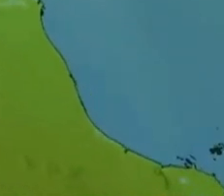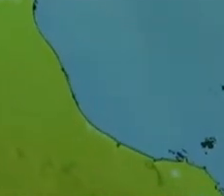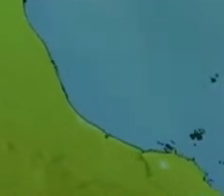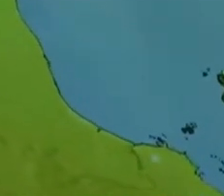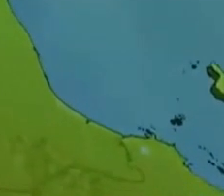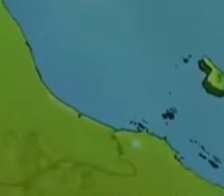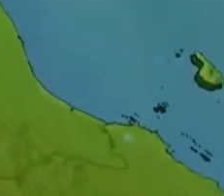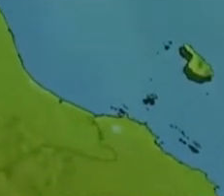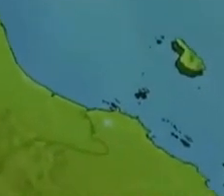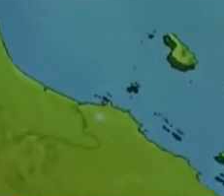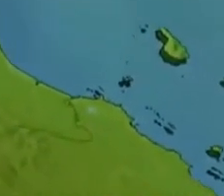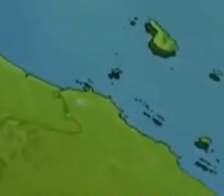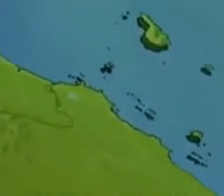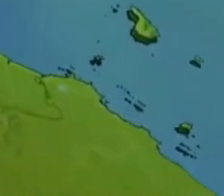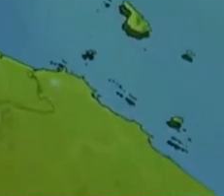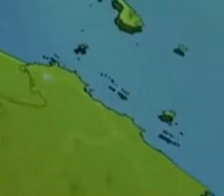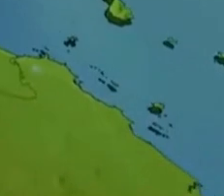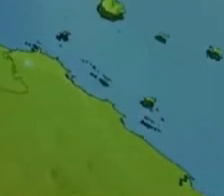Bukhari